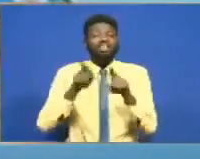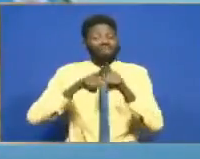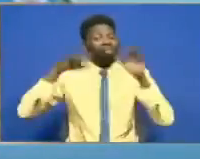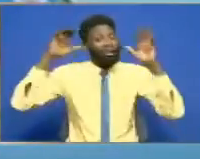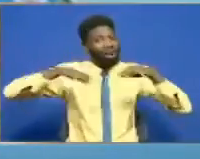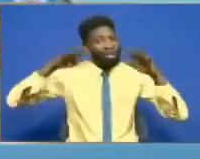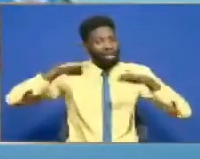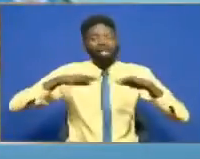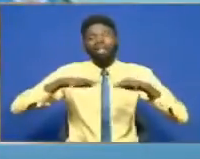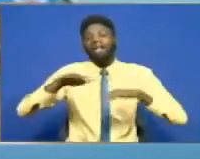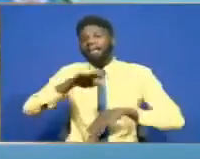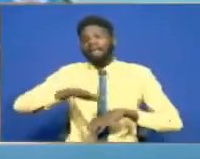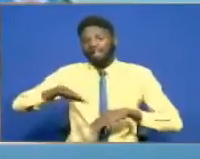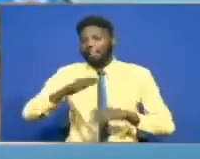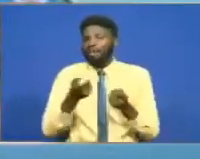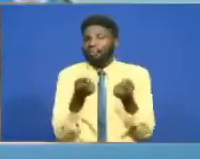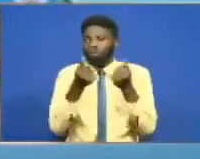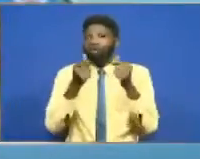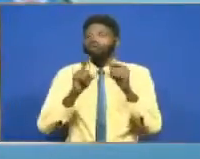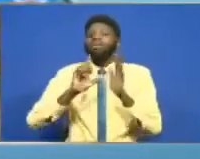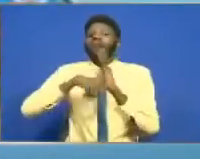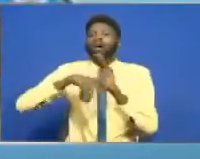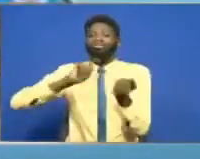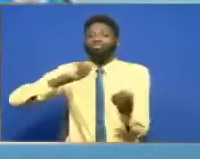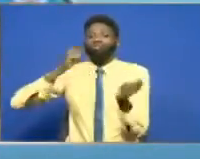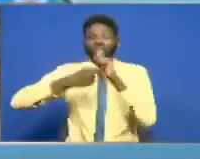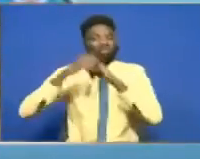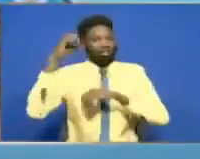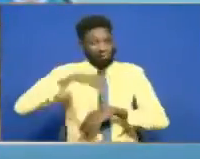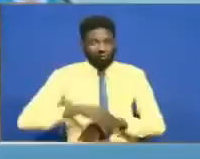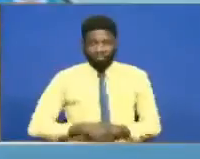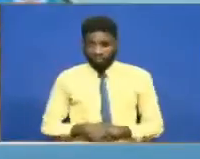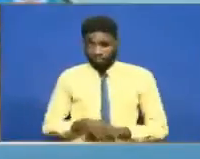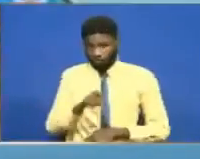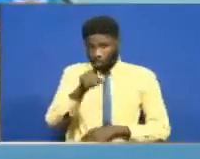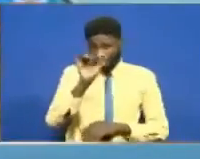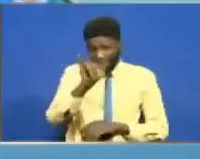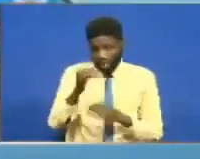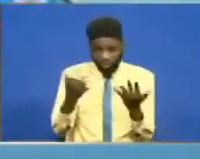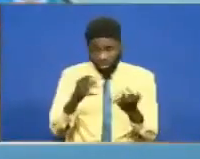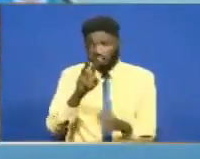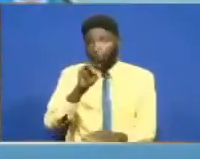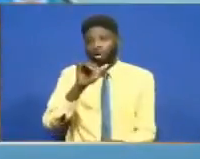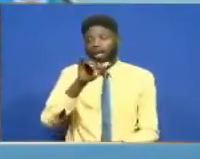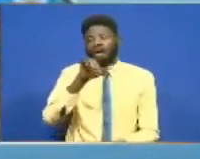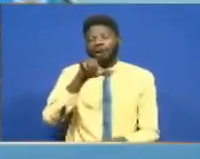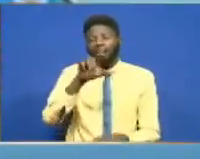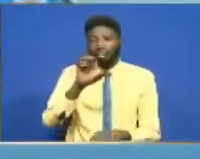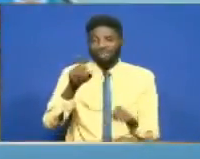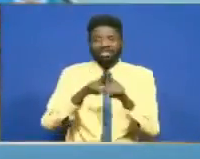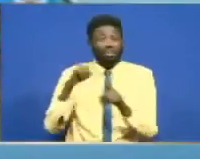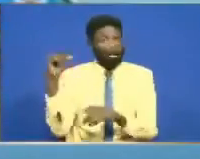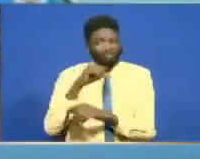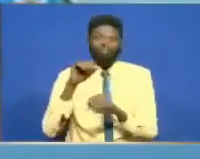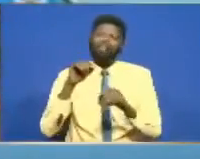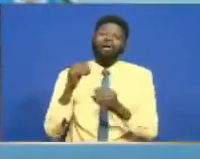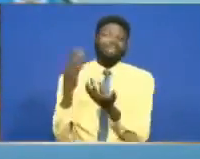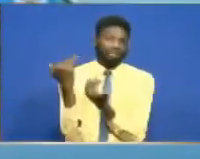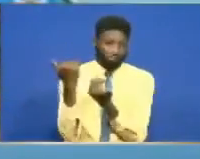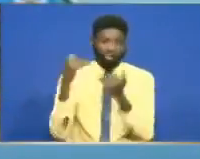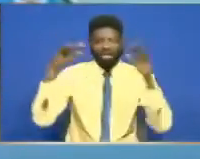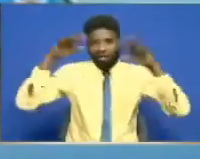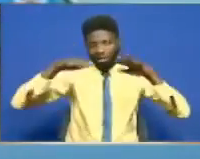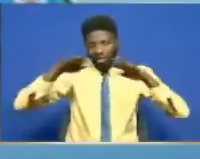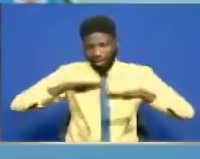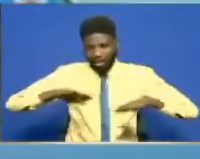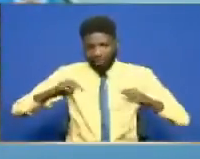chache na kupisha vipindi vya jua. Wewe mkazi wa maeneo ya Moyale na Garissa, tarajia rasharasha za mvua katika sehemu chache